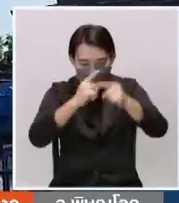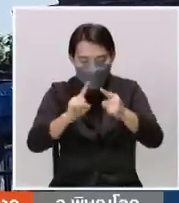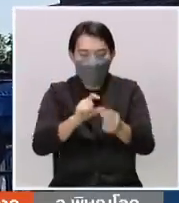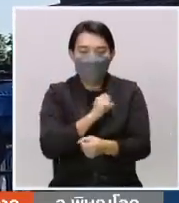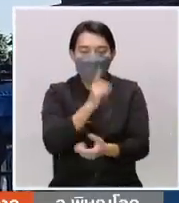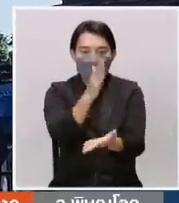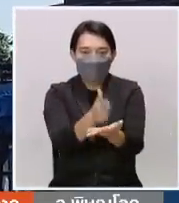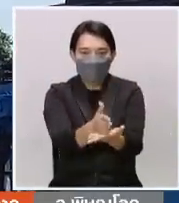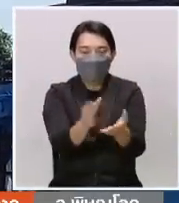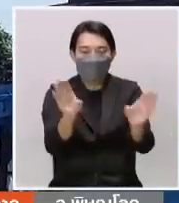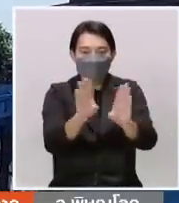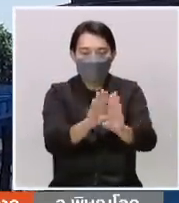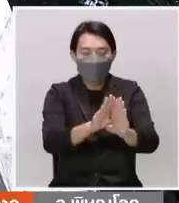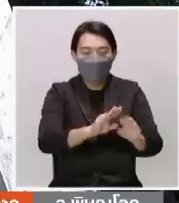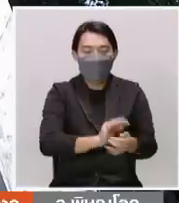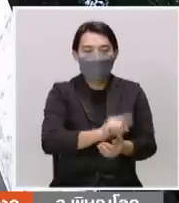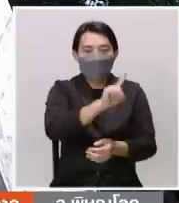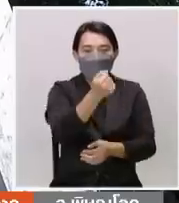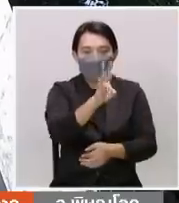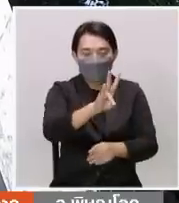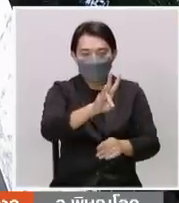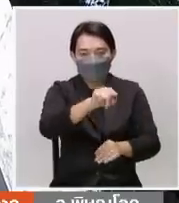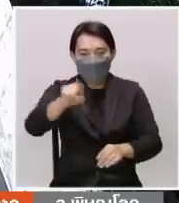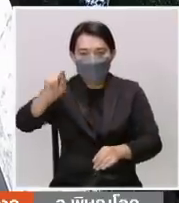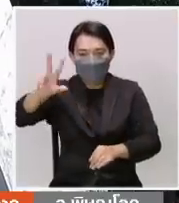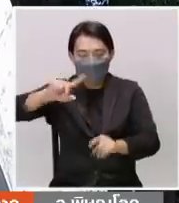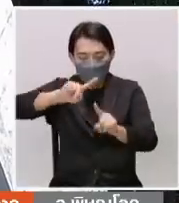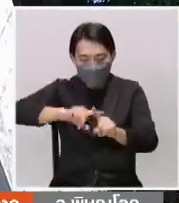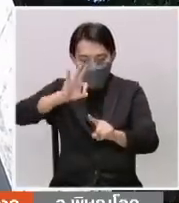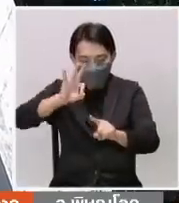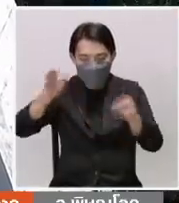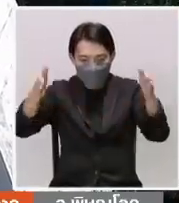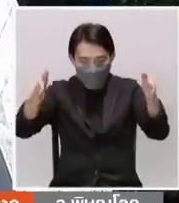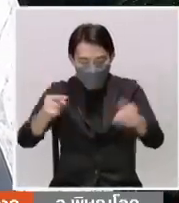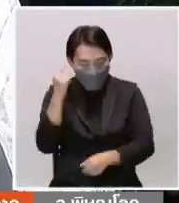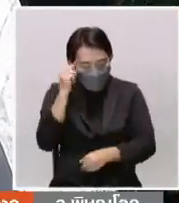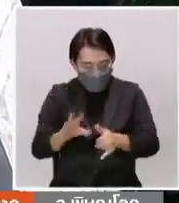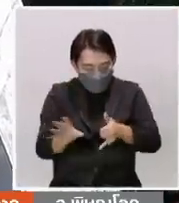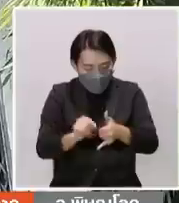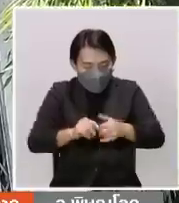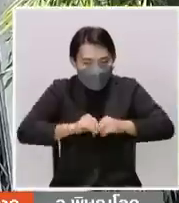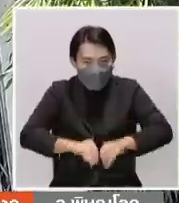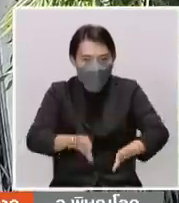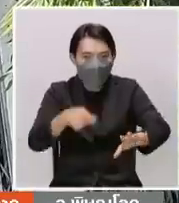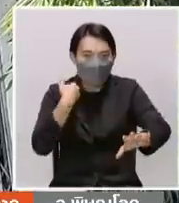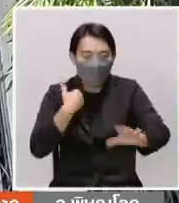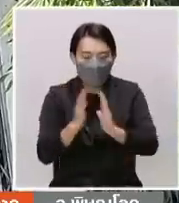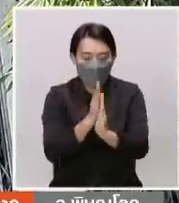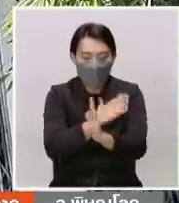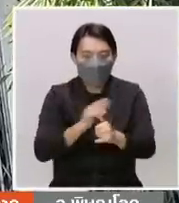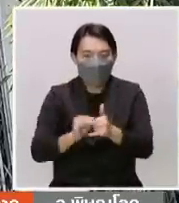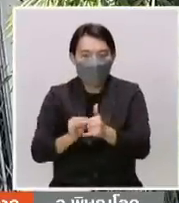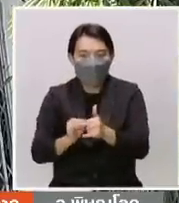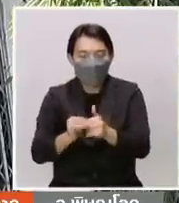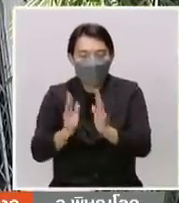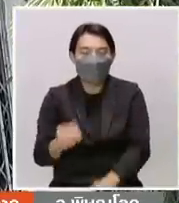าตั้งแต่17ถึง23กันยายนหลังพบการระบาดของโควิด-19 และมีพระสงฆ์ติดเชื้อ10รูปจาก